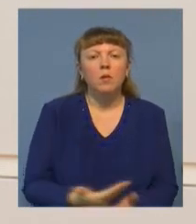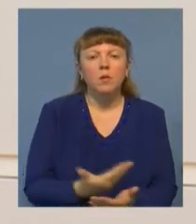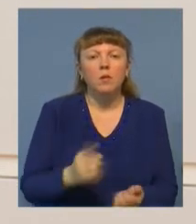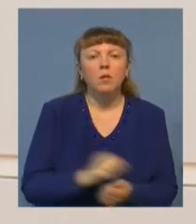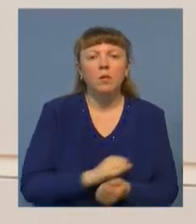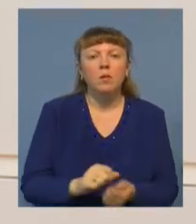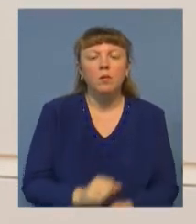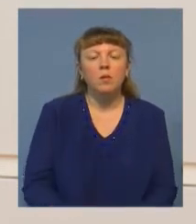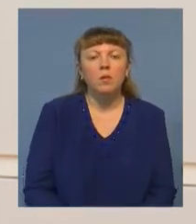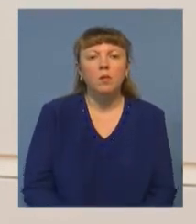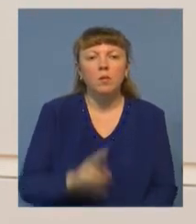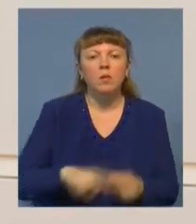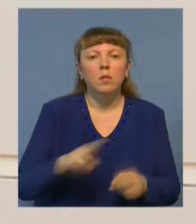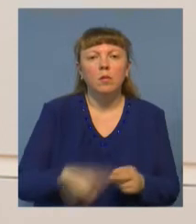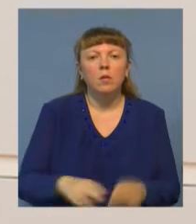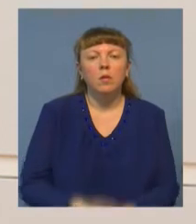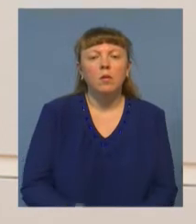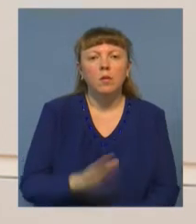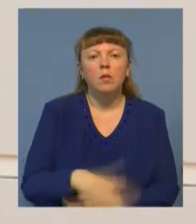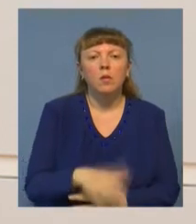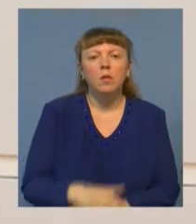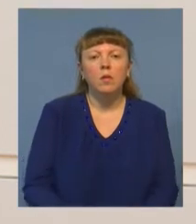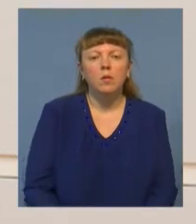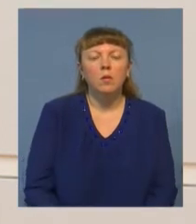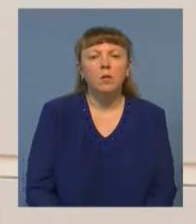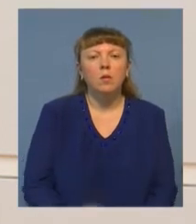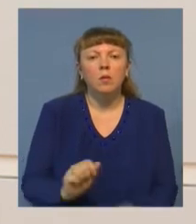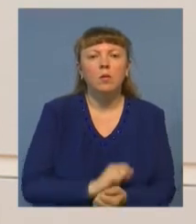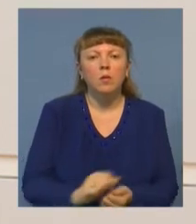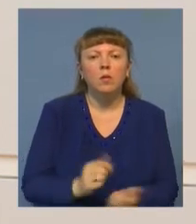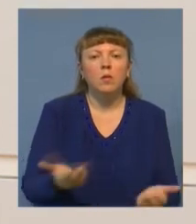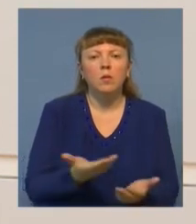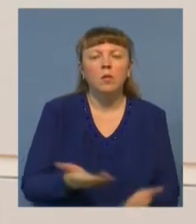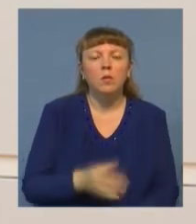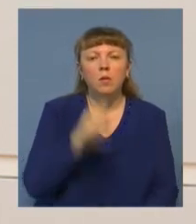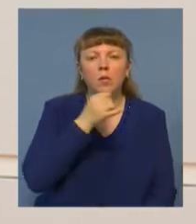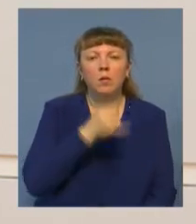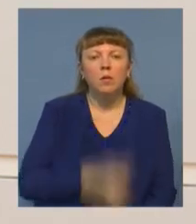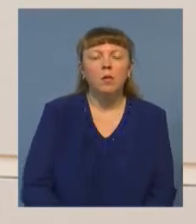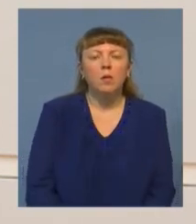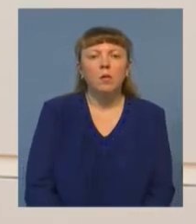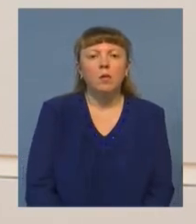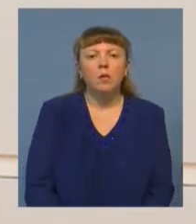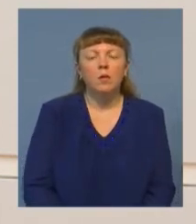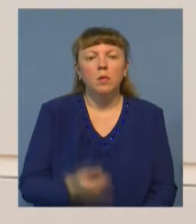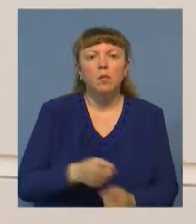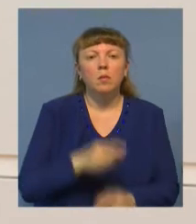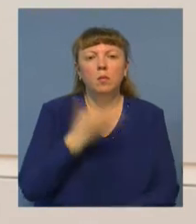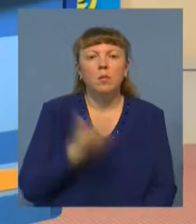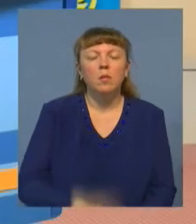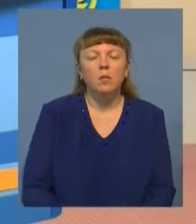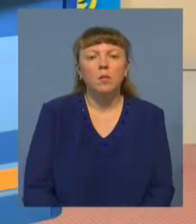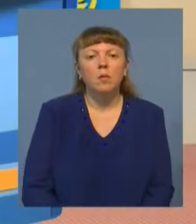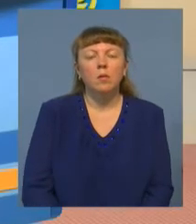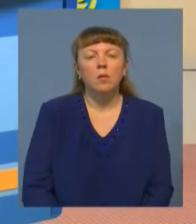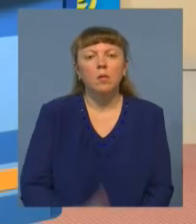документов. То есть при утере, при отсутствии документов, которые вот невозможно внести исправление,